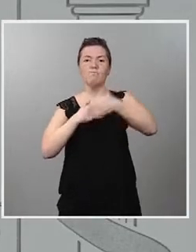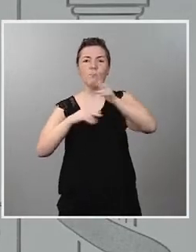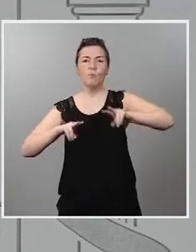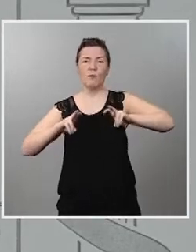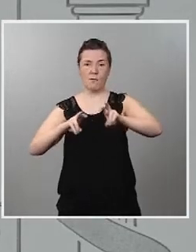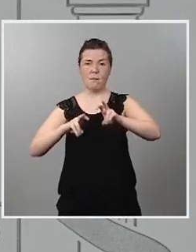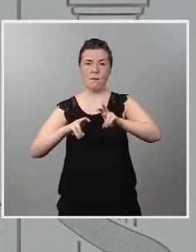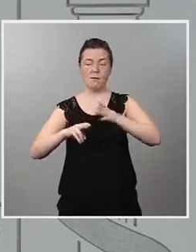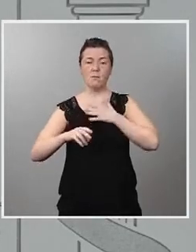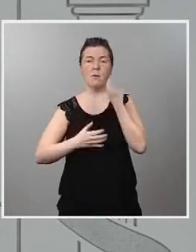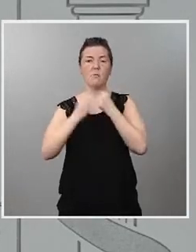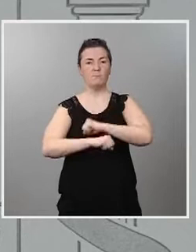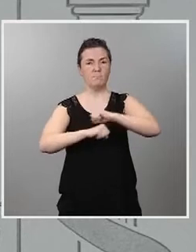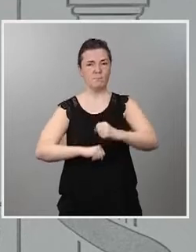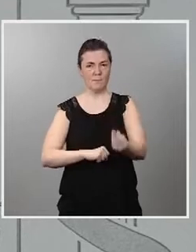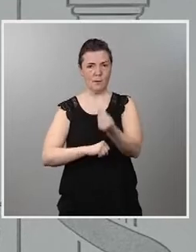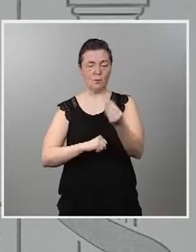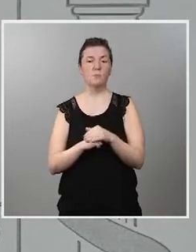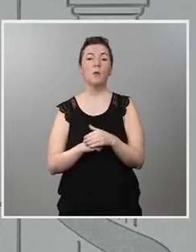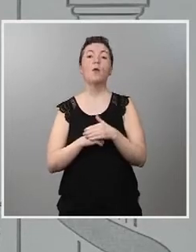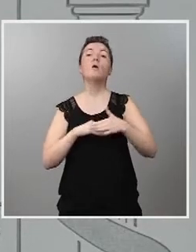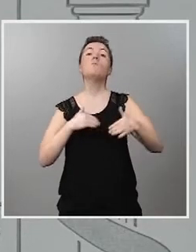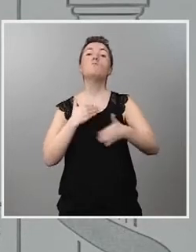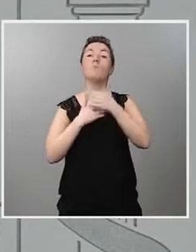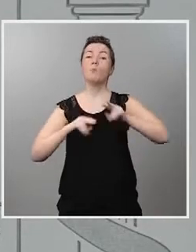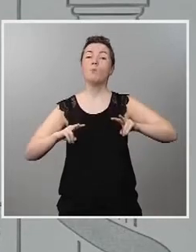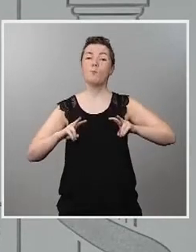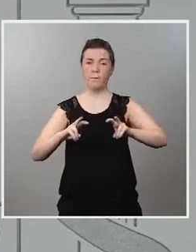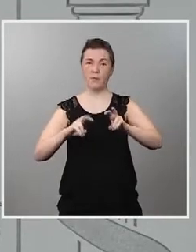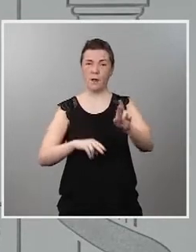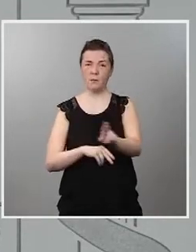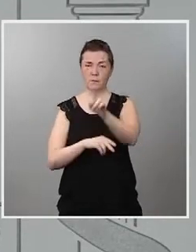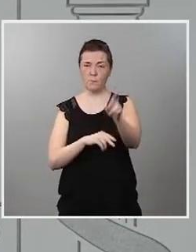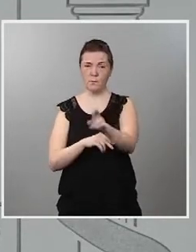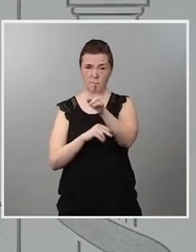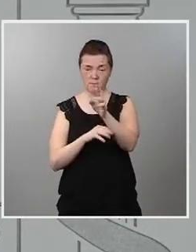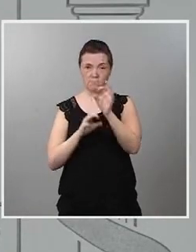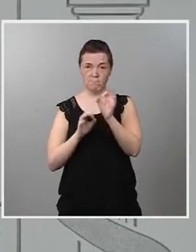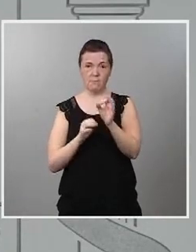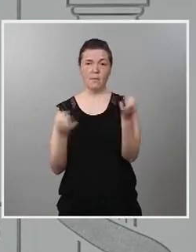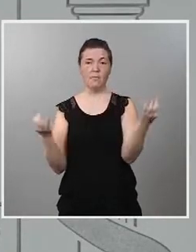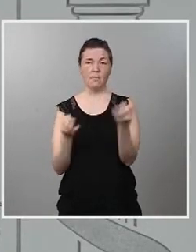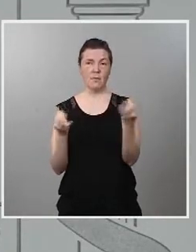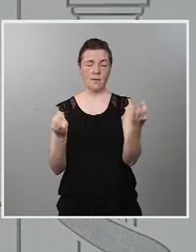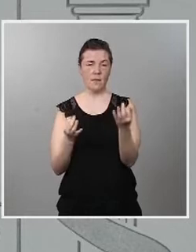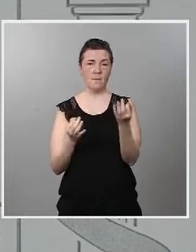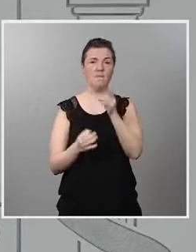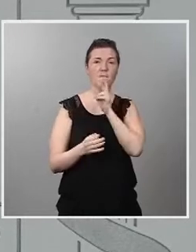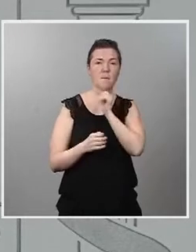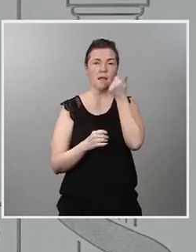ένα σημαντικό εργαλείο. Αναφέρομαι στα ευρωπαϊκά κονδύλια που θα μας βοηθήσουν να εξυγχρονίσουμε την οικονομία